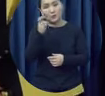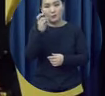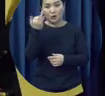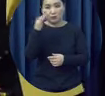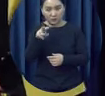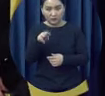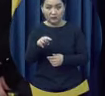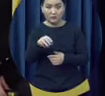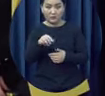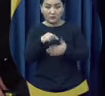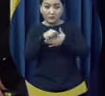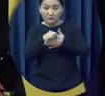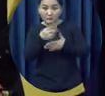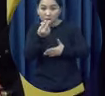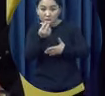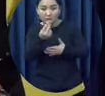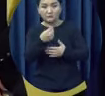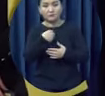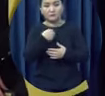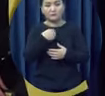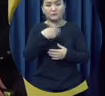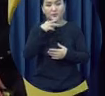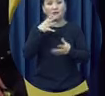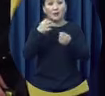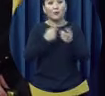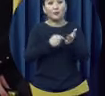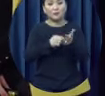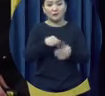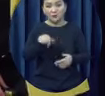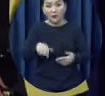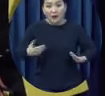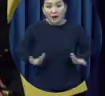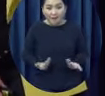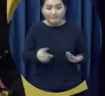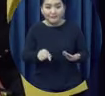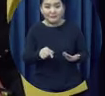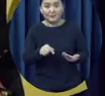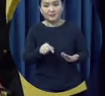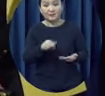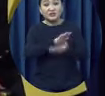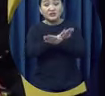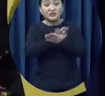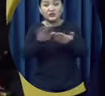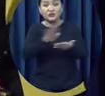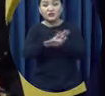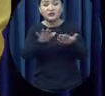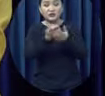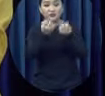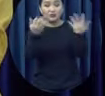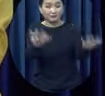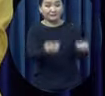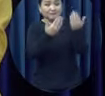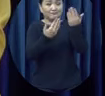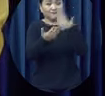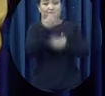сурвалжаас мэдээлэл авах шаардлагатай. Одоо амьдралд шинээр одоо тулгарсан асуудлууд өсвөр насны хүүхдүүдийн дунд их гардаг учраас яалтчгүй их мэдээлэл хэрэг